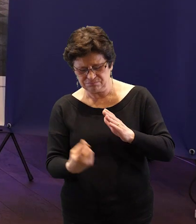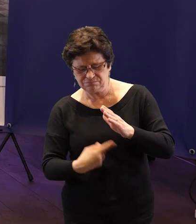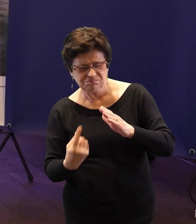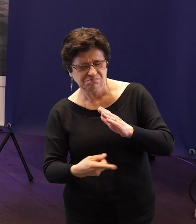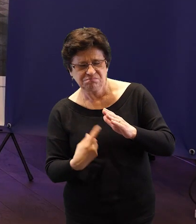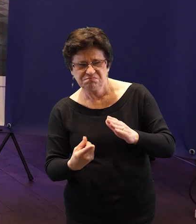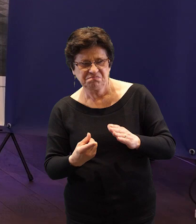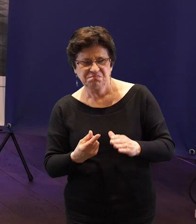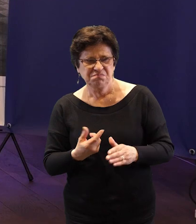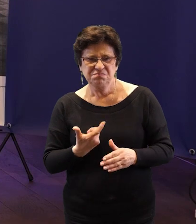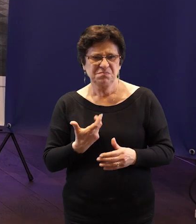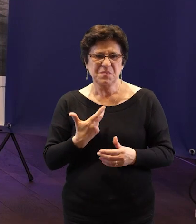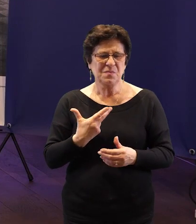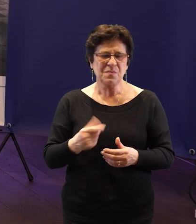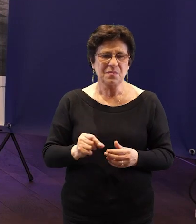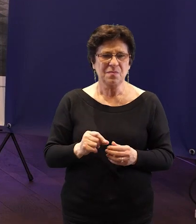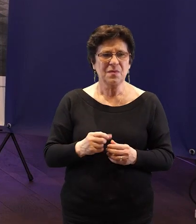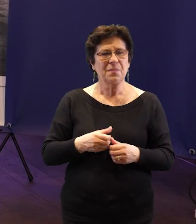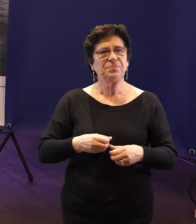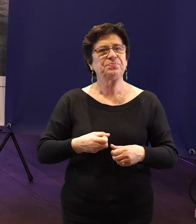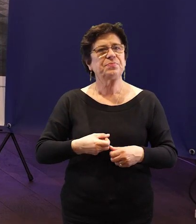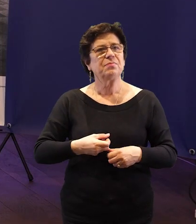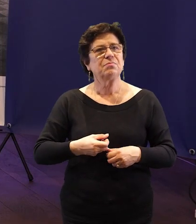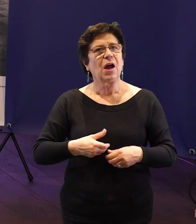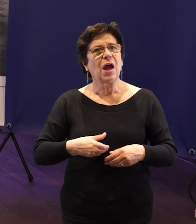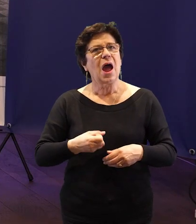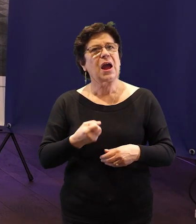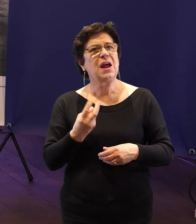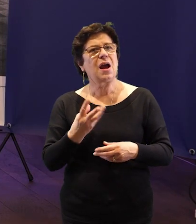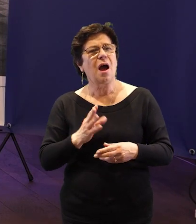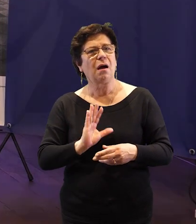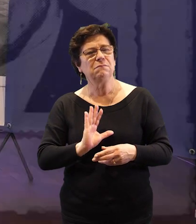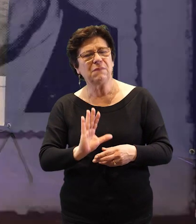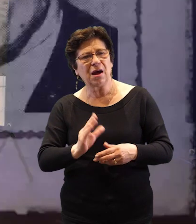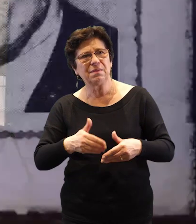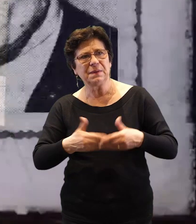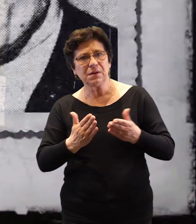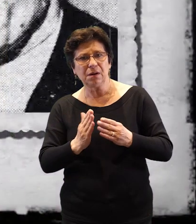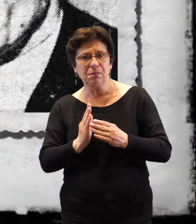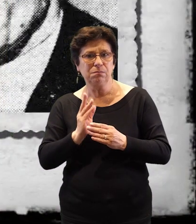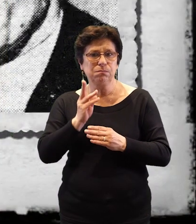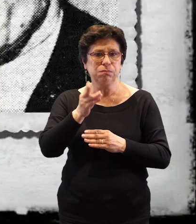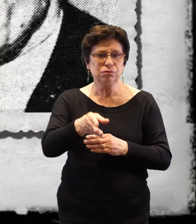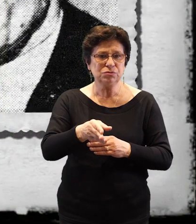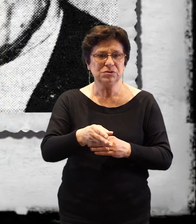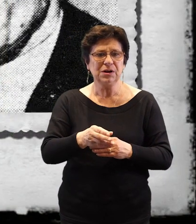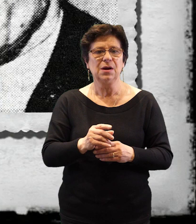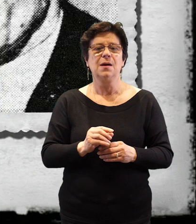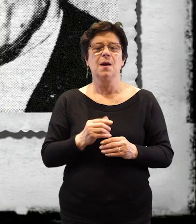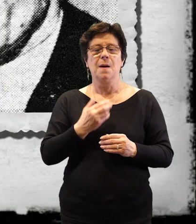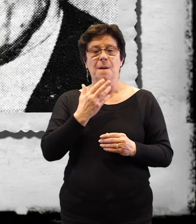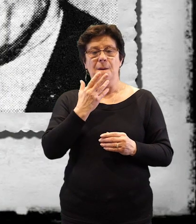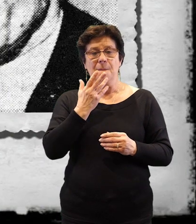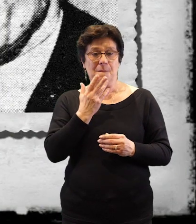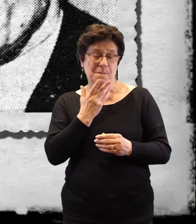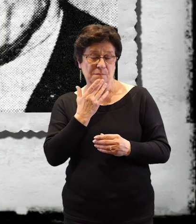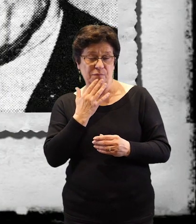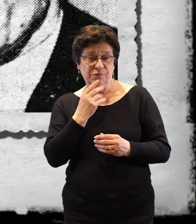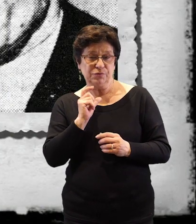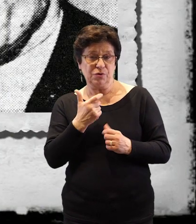Kilka dni później Rudolf Schriever daje kolejny wywiad. I co się okazuje? Nagle w tym kolejnym wywiadzie on już nie twierdzi,